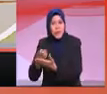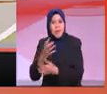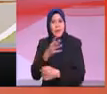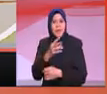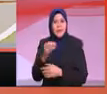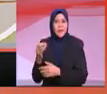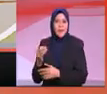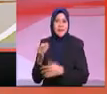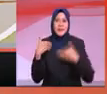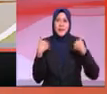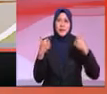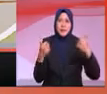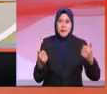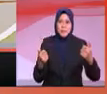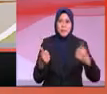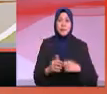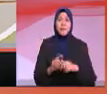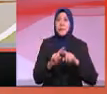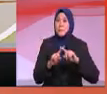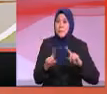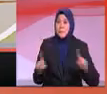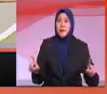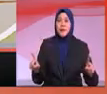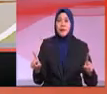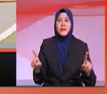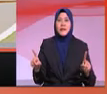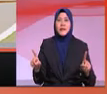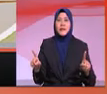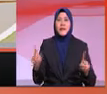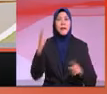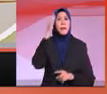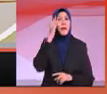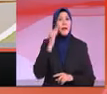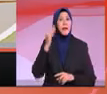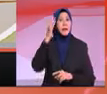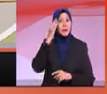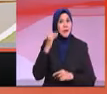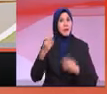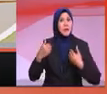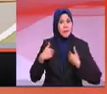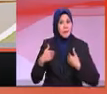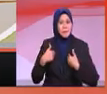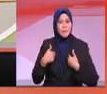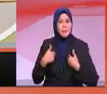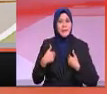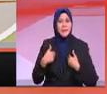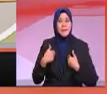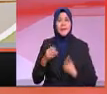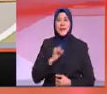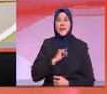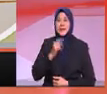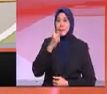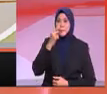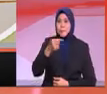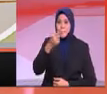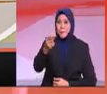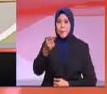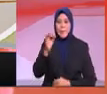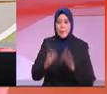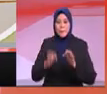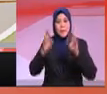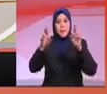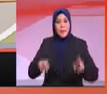juga kesihatan. Tapi dengan pengalaman yang kita ada, jadi sebagaimana saya kata, kalau rakyat